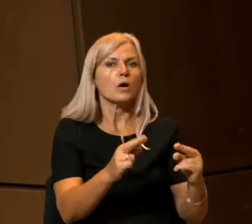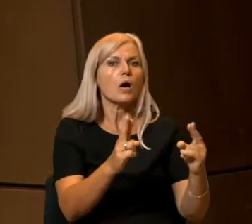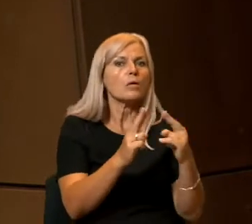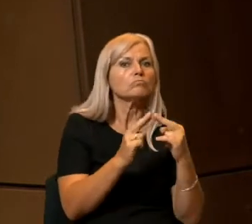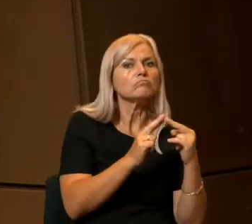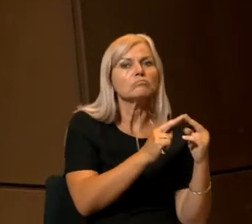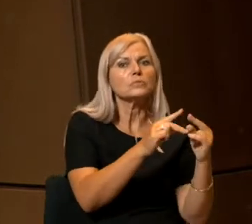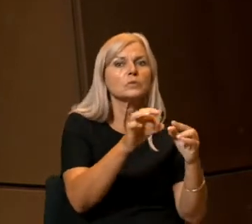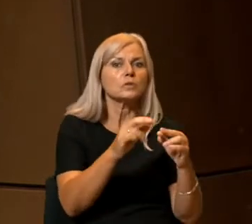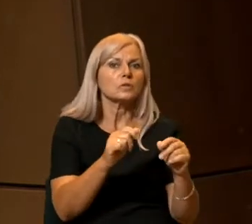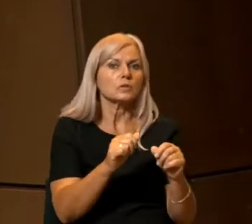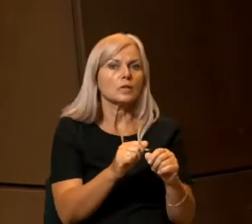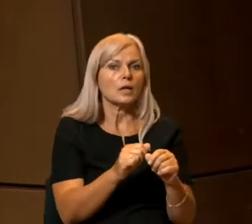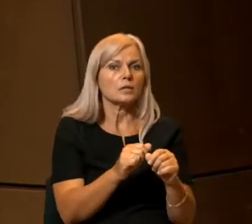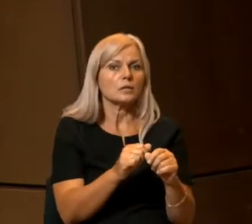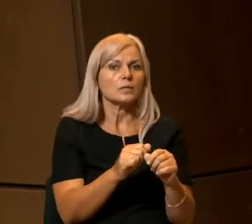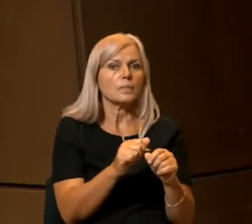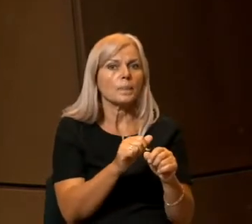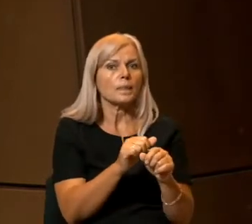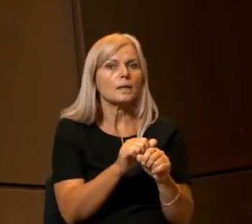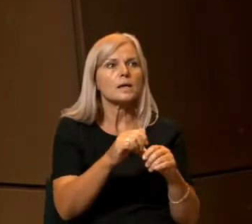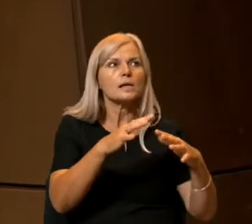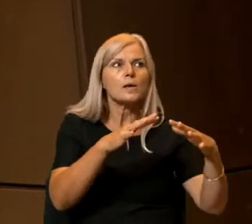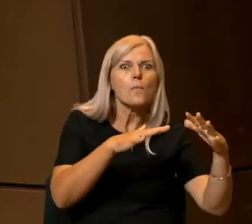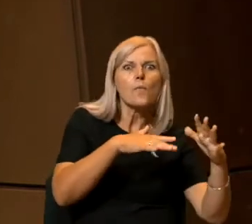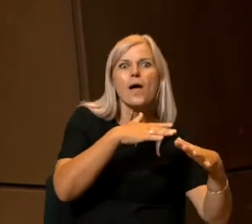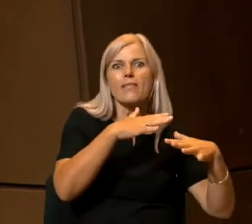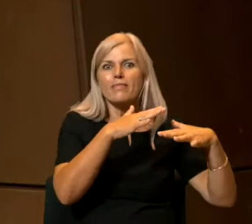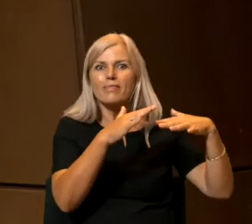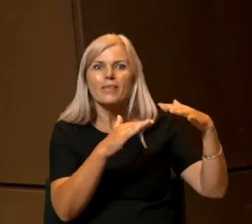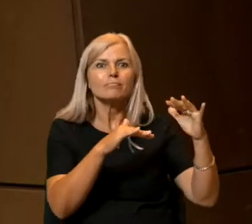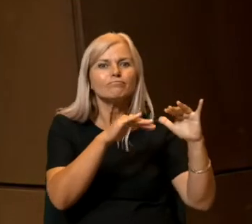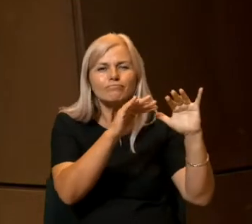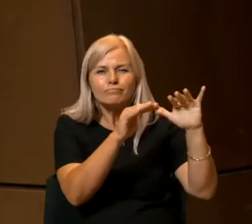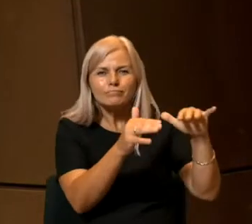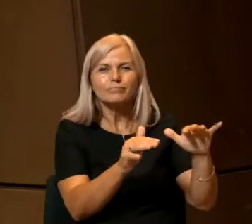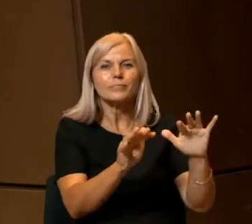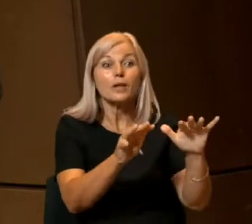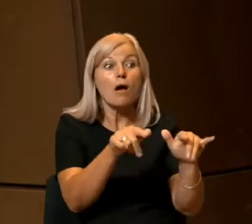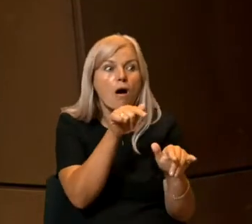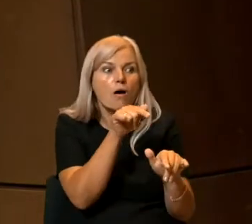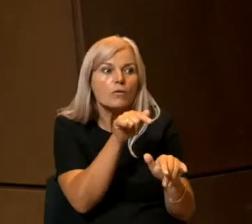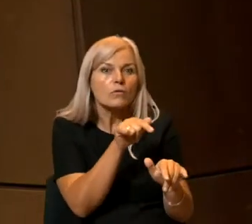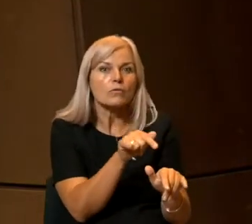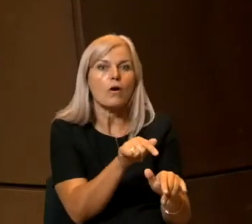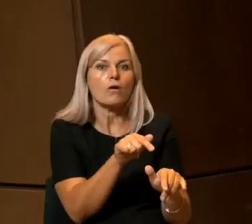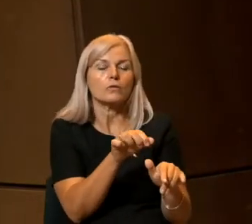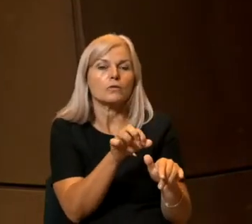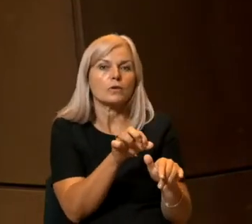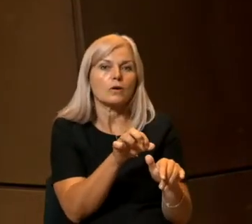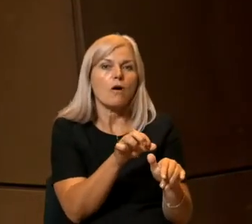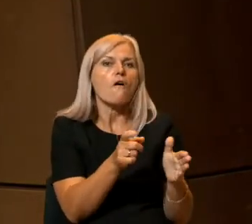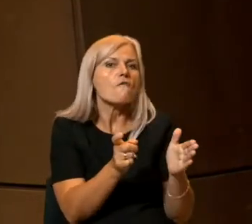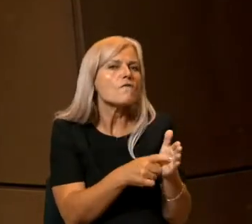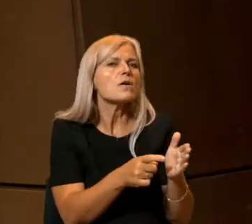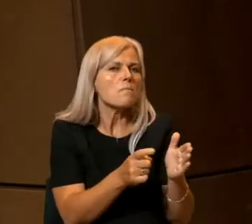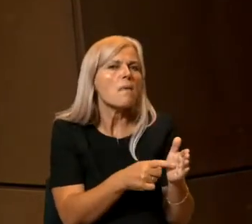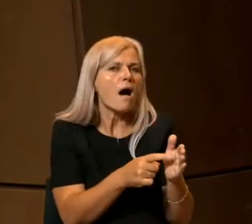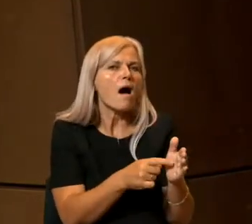jest dynamiczny. To znaczy, że wymaga ciągłego materialnego